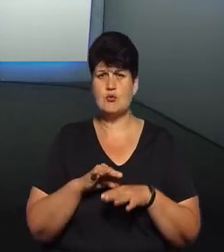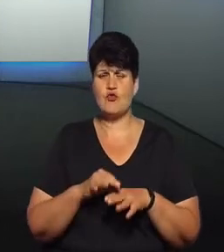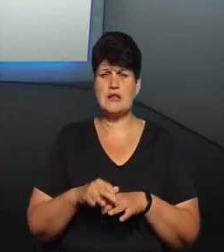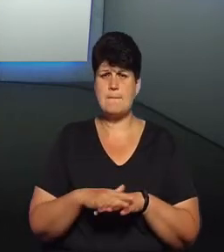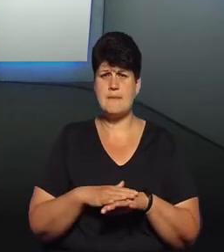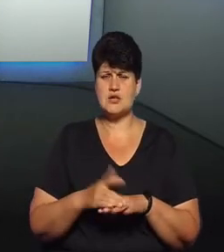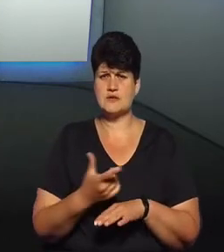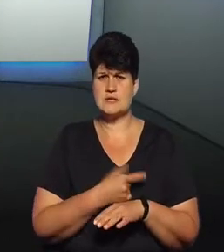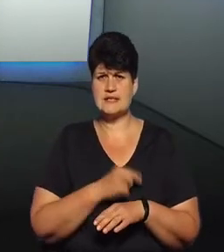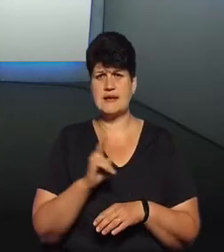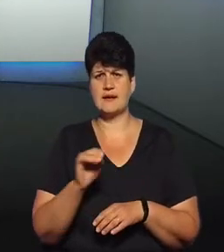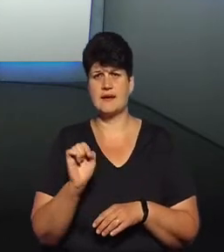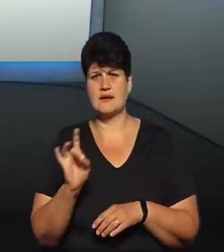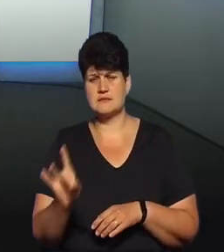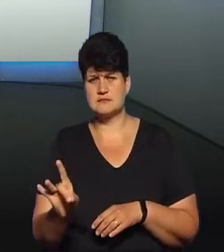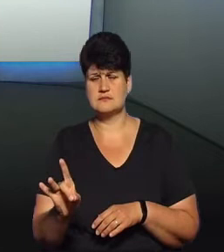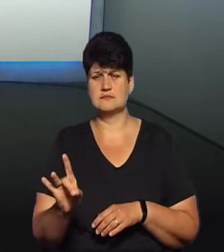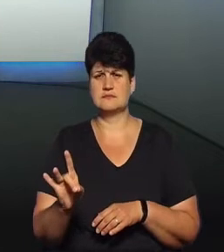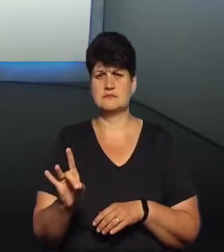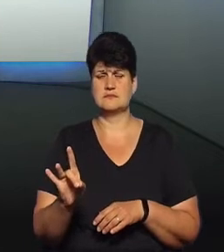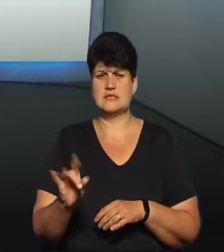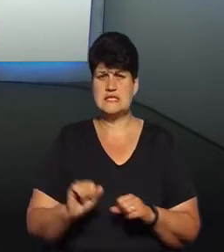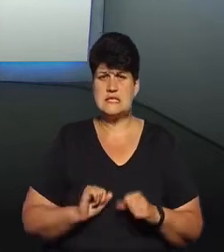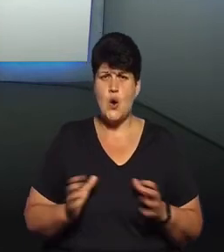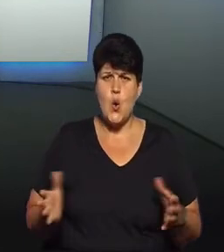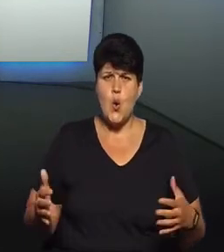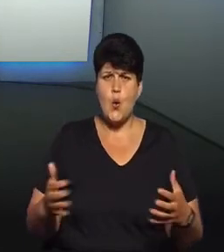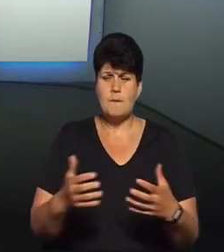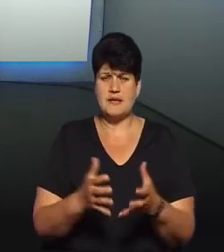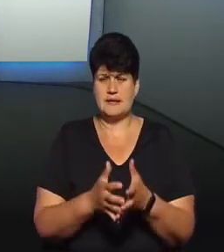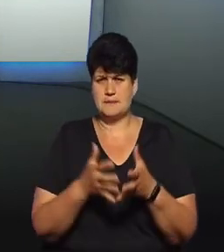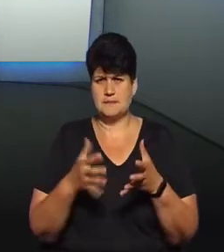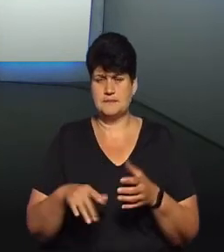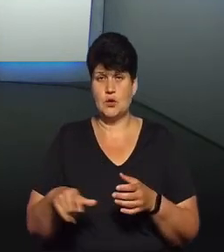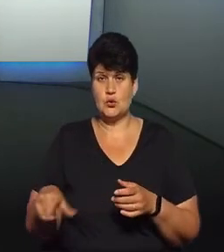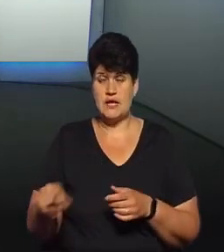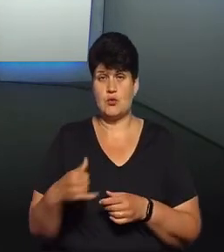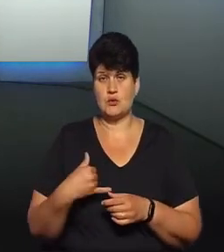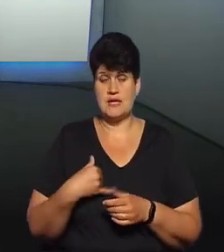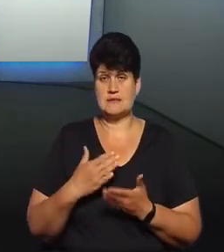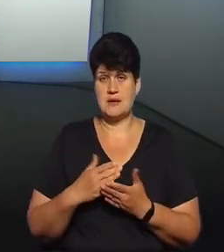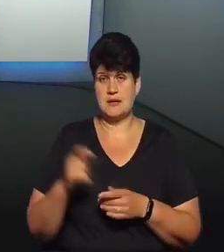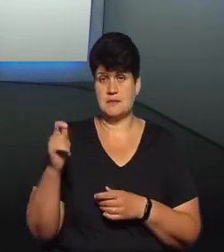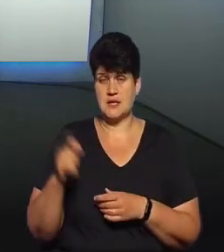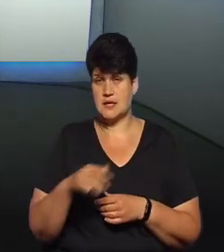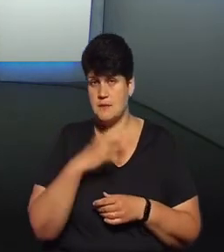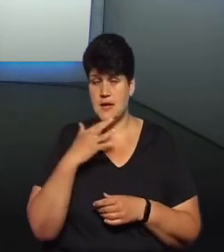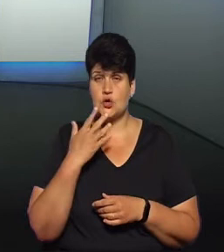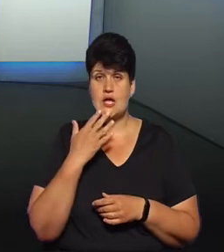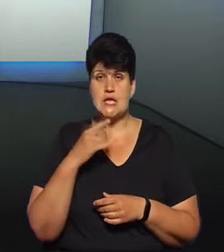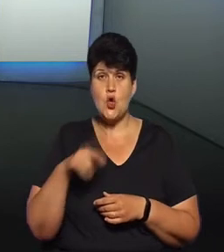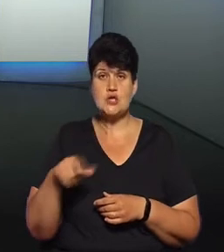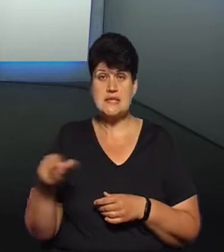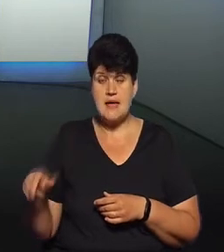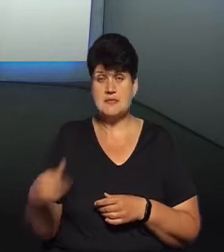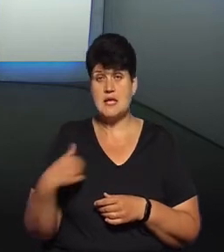і старалися охопити якомога ширші верстви населення, тому що до нас мали приїхати багато іноземців. І я пам'ятаю, під час